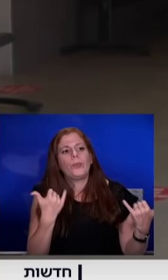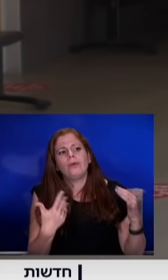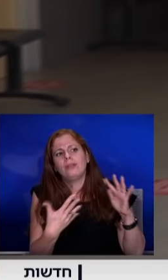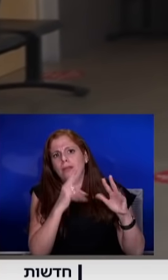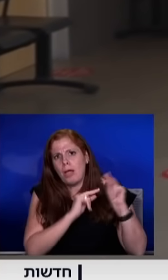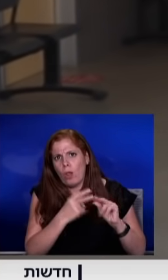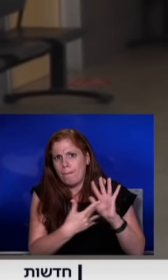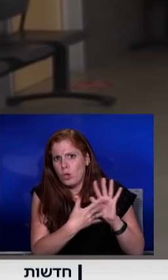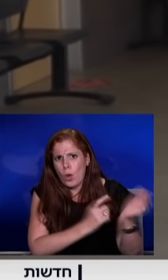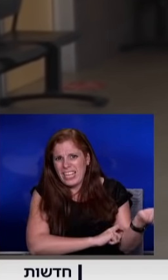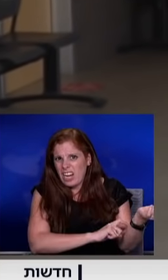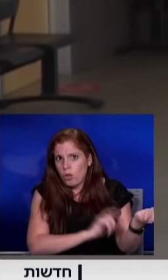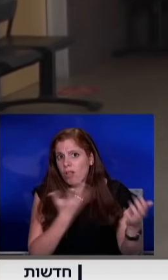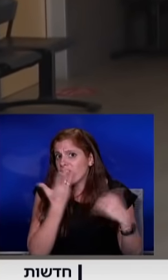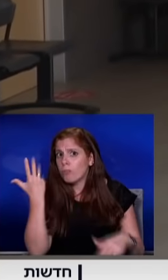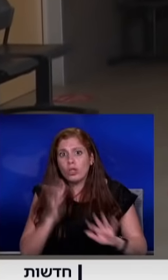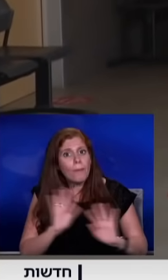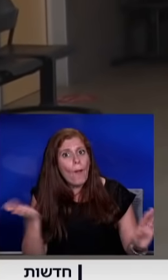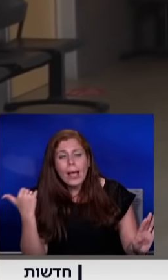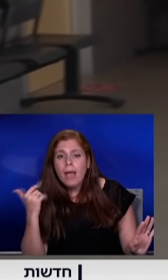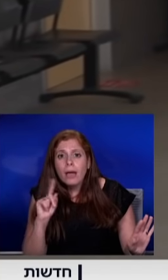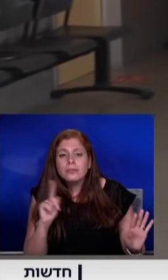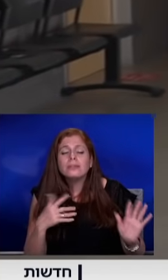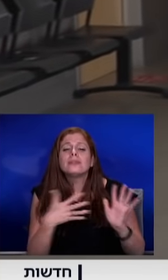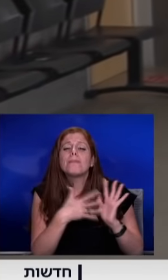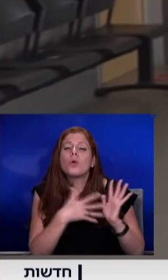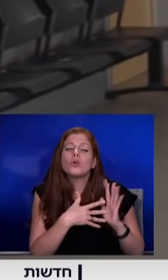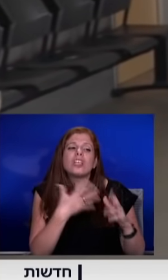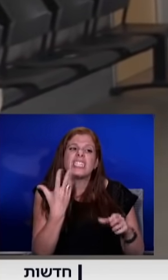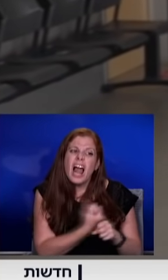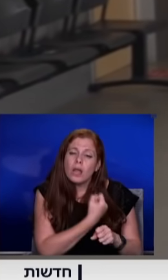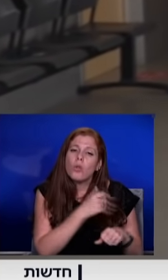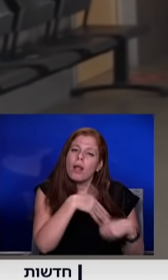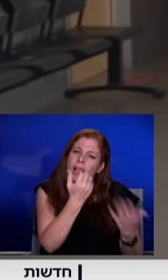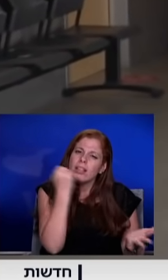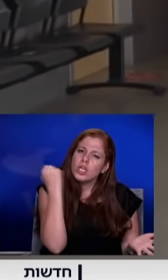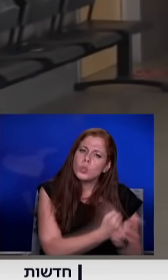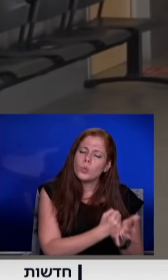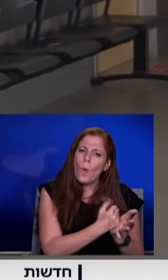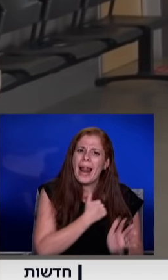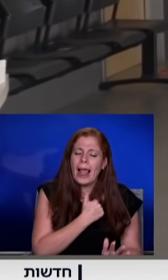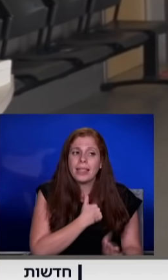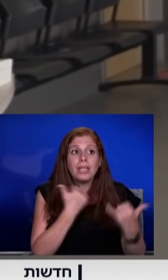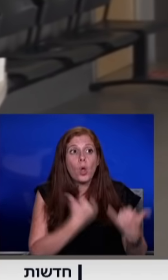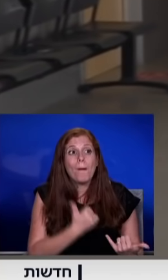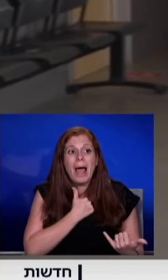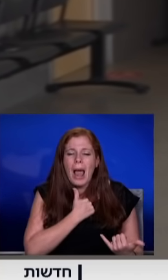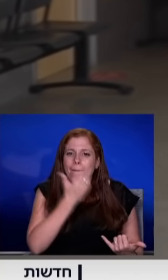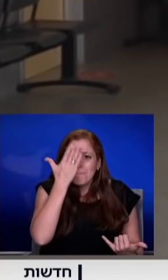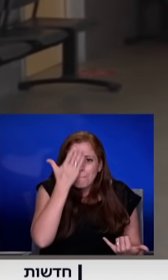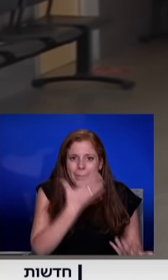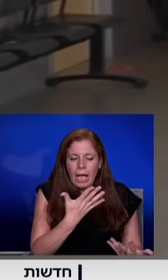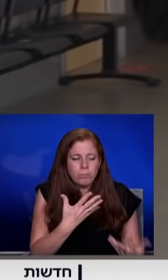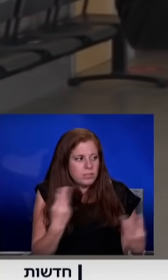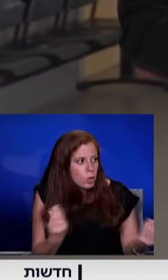דבר שלא היה קיים לפני 5 שנים. זה דבר שהצלחנו לתת לו פלומבה הלכתית, שהיום ההלכה מכירה בדבר הזה. זה כלי חדש